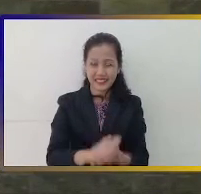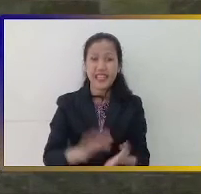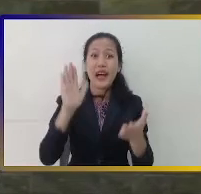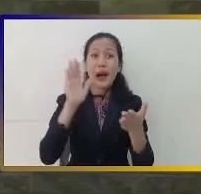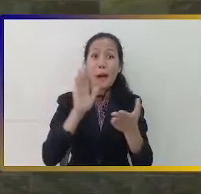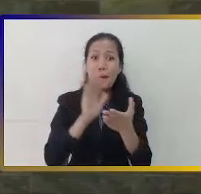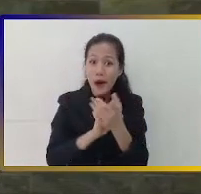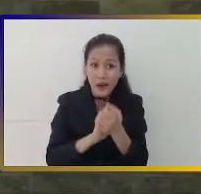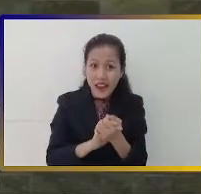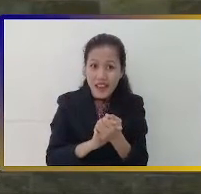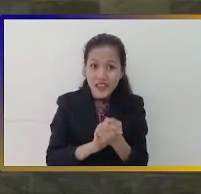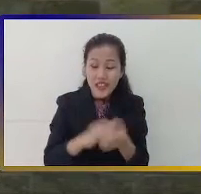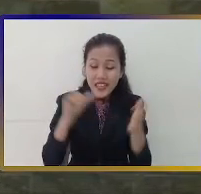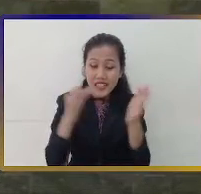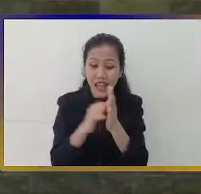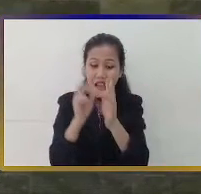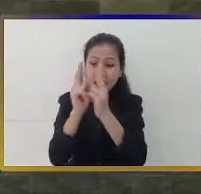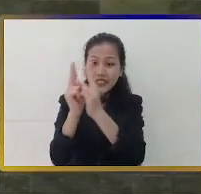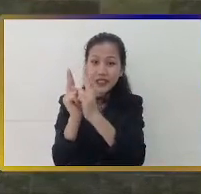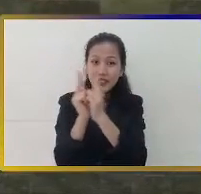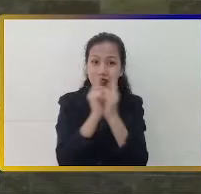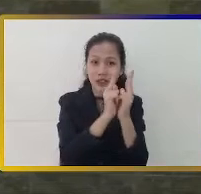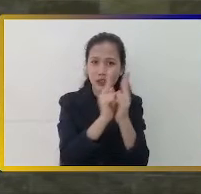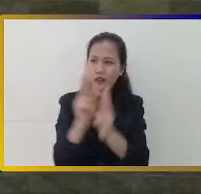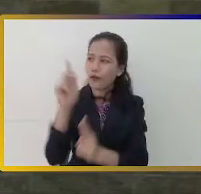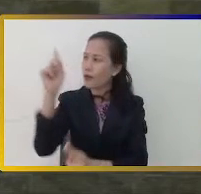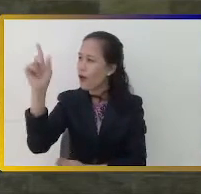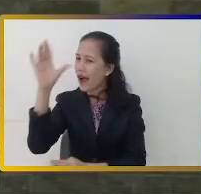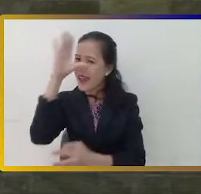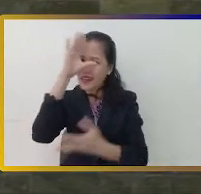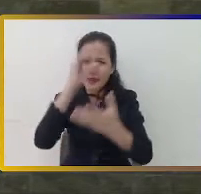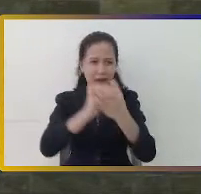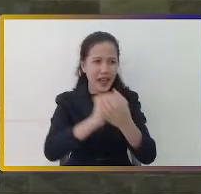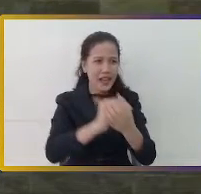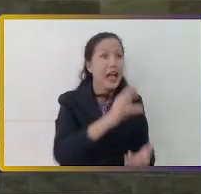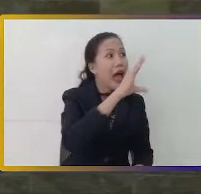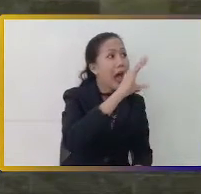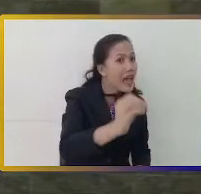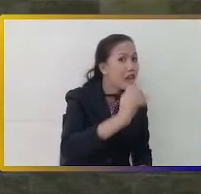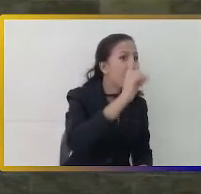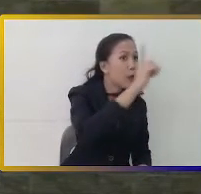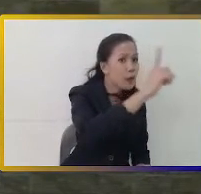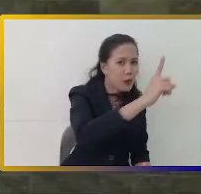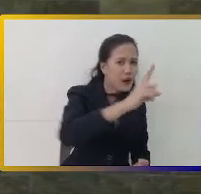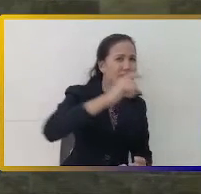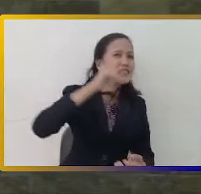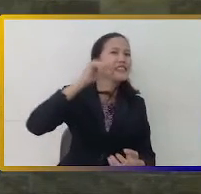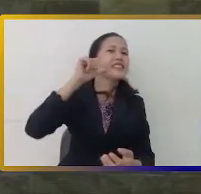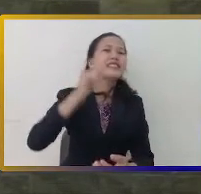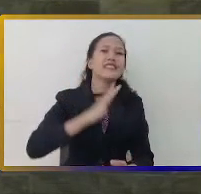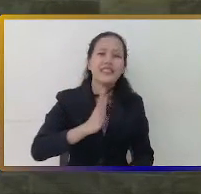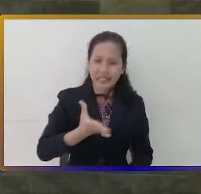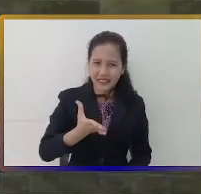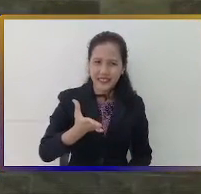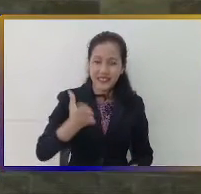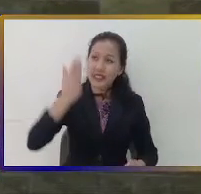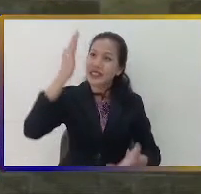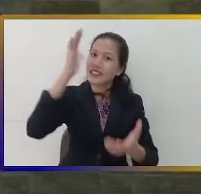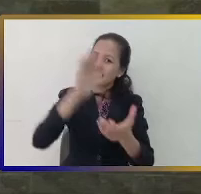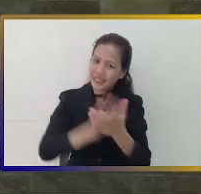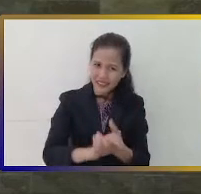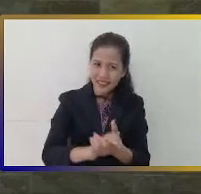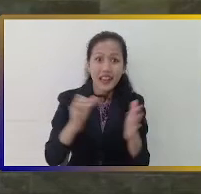Marriage na ano? Union ng isang man at isang woman. Yeah. Yan po ang kinikilala na marriage ng Biblia at